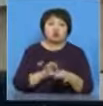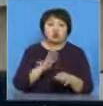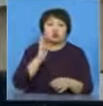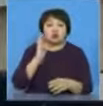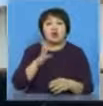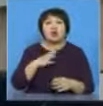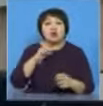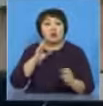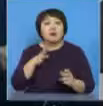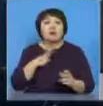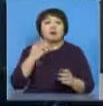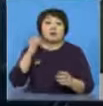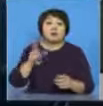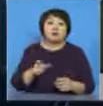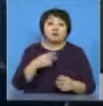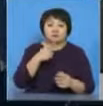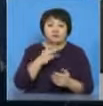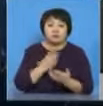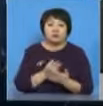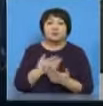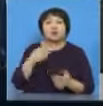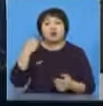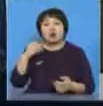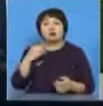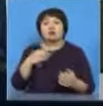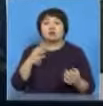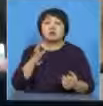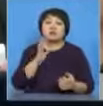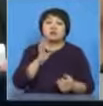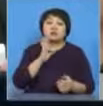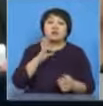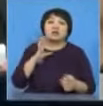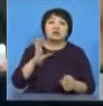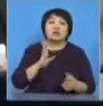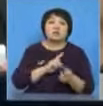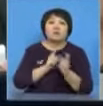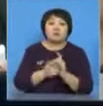адам танымастай кейіпке енетінін айтты. Ал Ақтөбе қызғалдақтар мекеніне